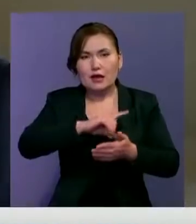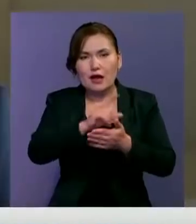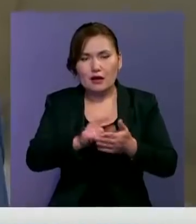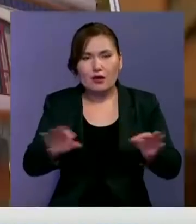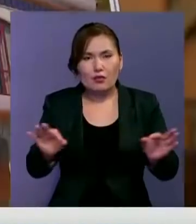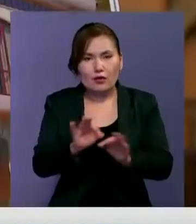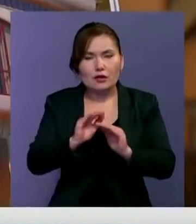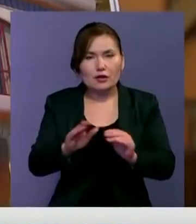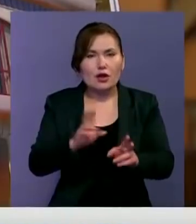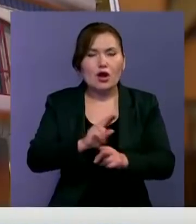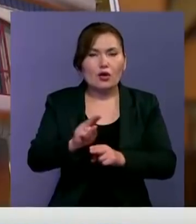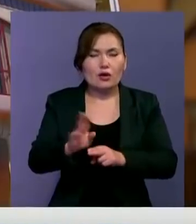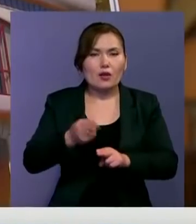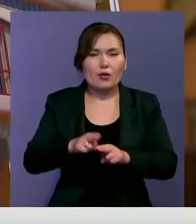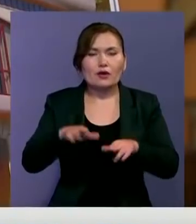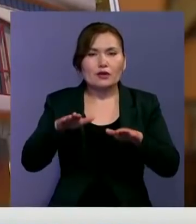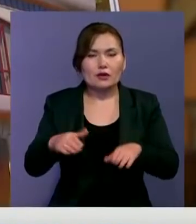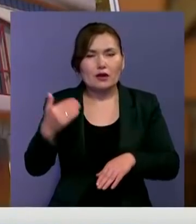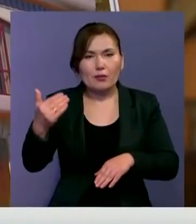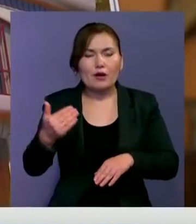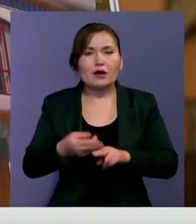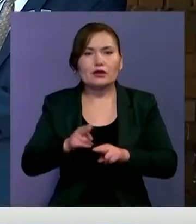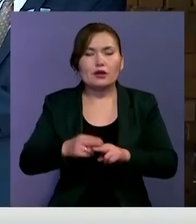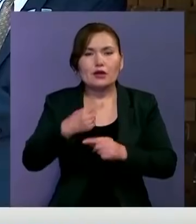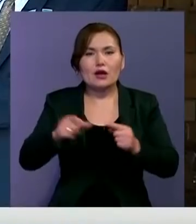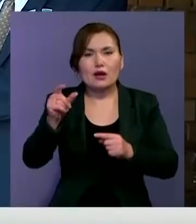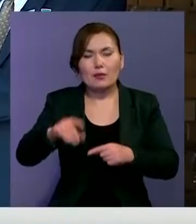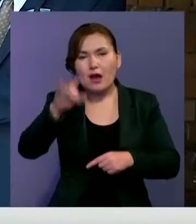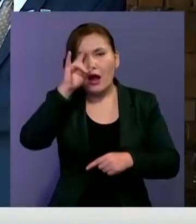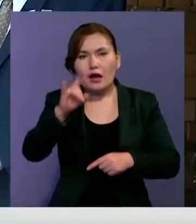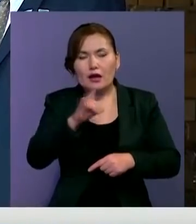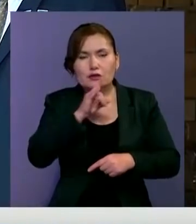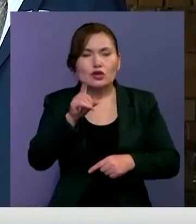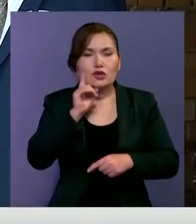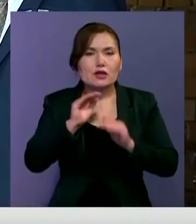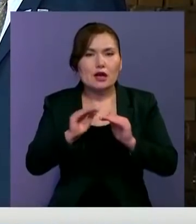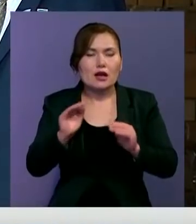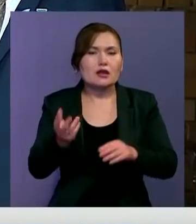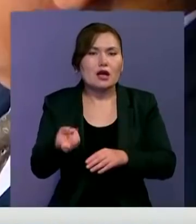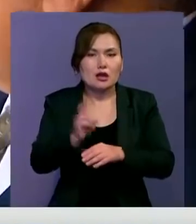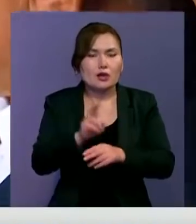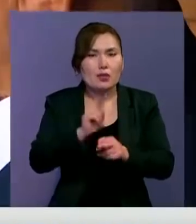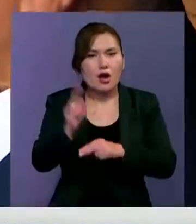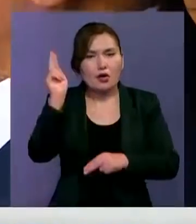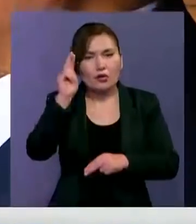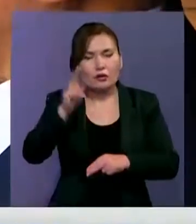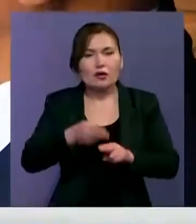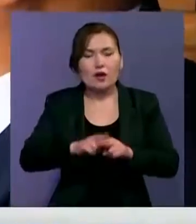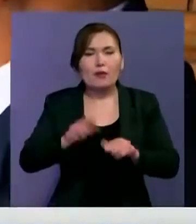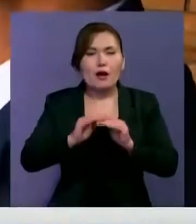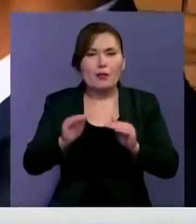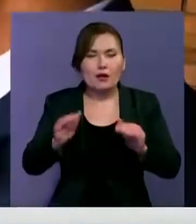ансамбліміз болады. Бұл жерде Жақсылығаға жергілікті қазақ жастары жиі бас сұқатын орын қайдалдырмақшы. Оның мақсаты